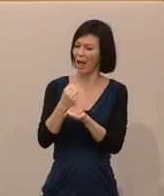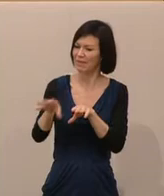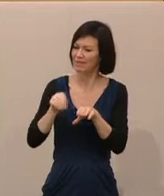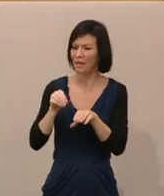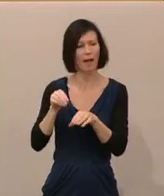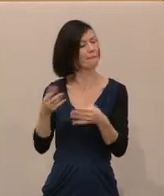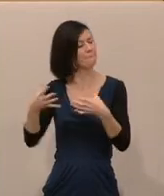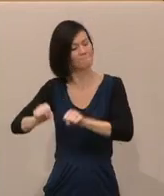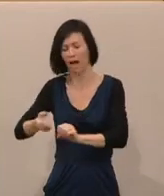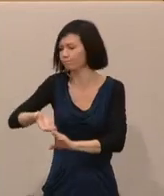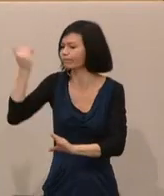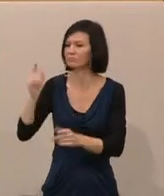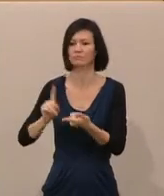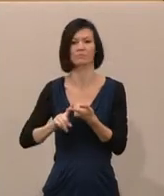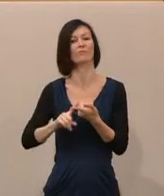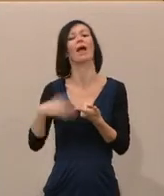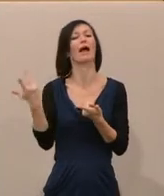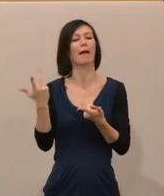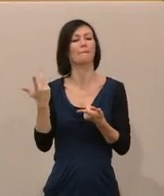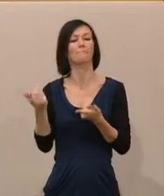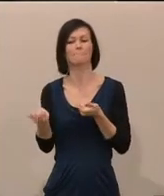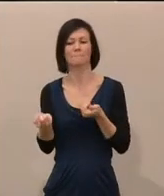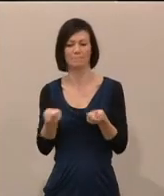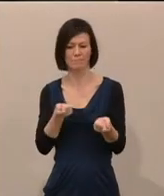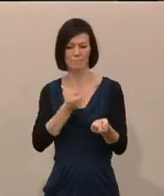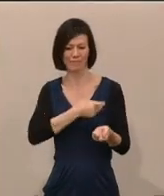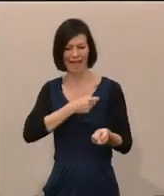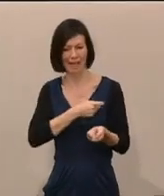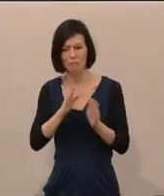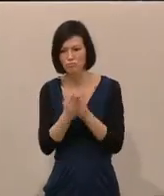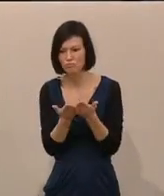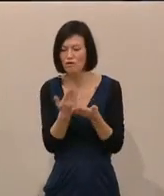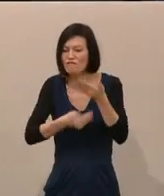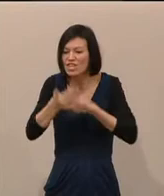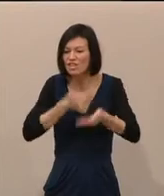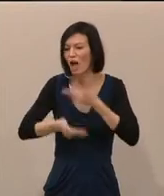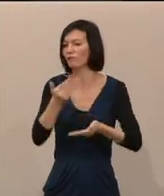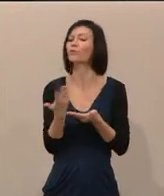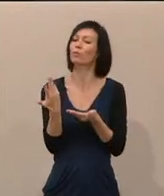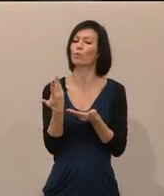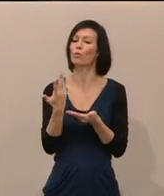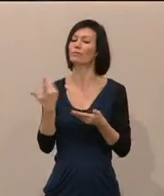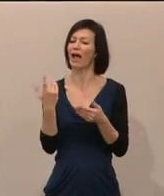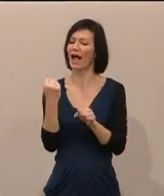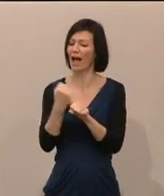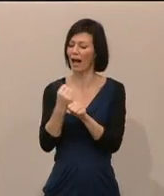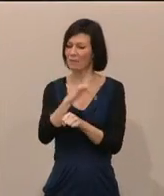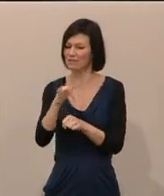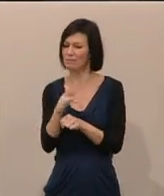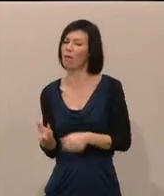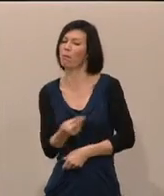Republik, Parteibuchwirtschaft, Postenschacher. Lassen Sie mich das an einigen Beispielen festmachen.